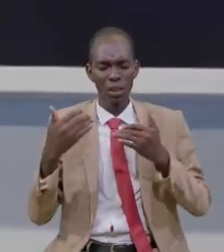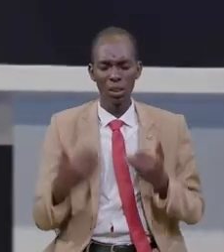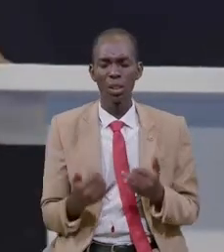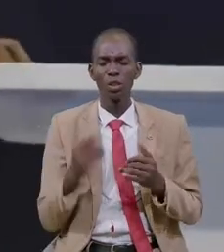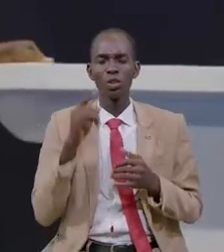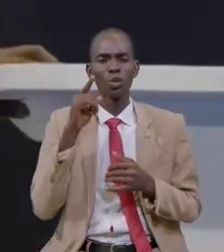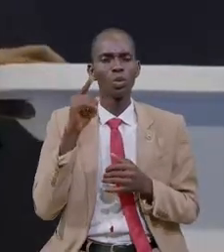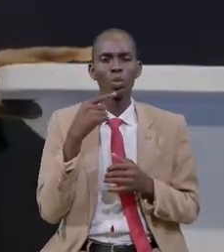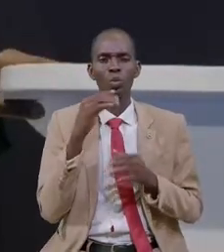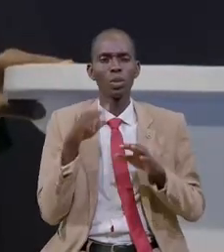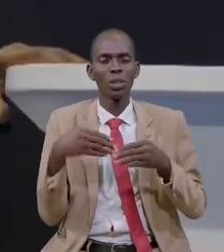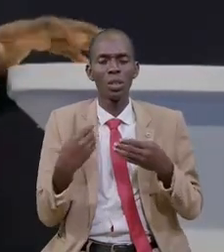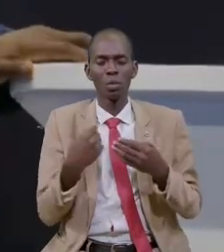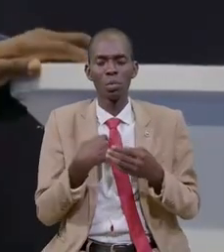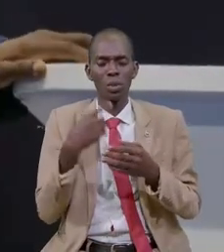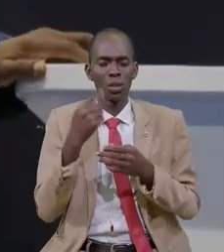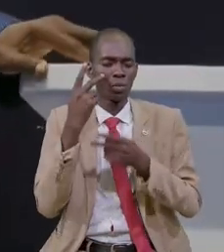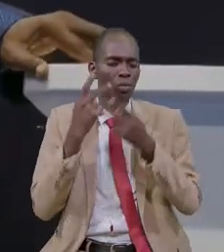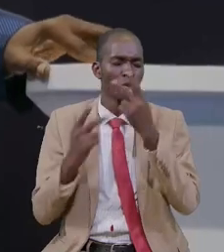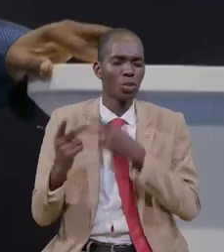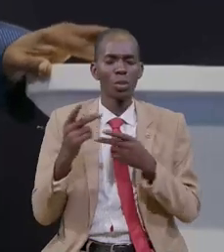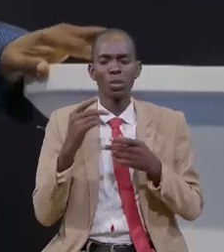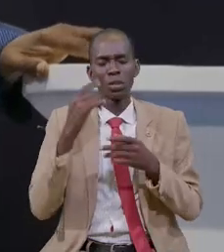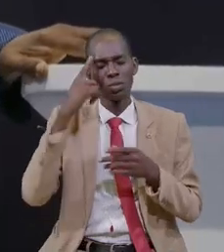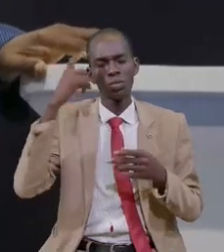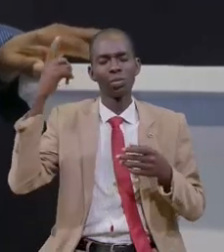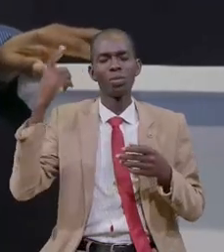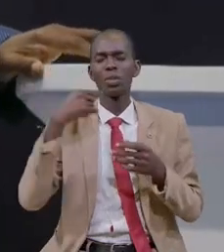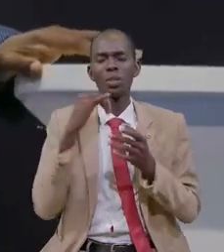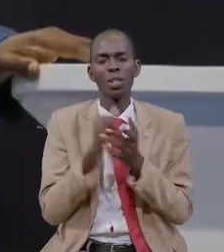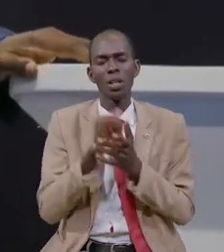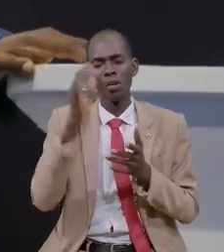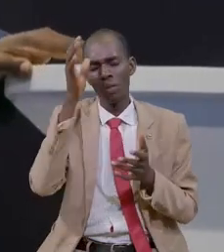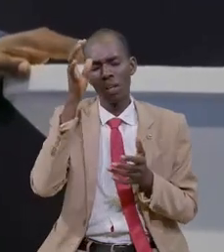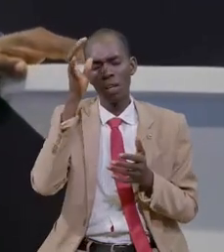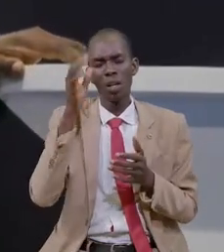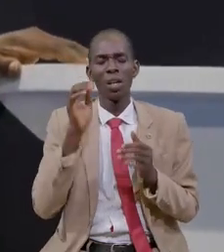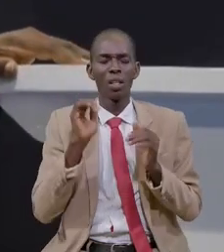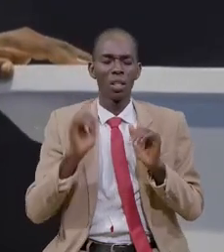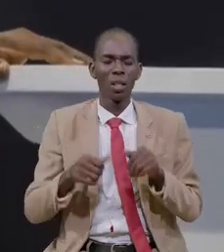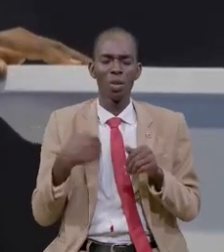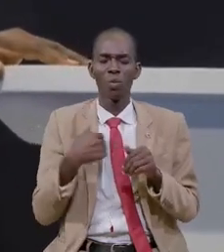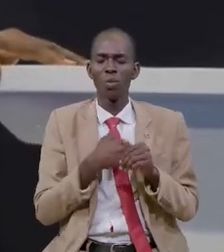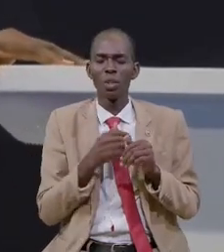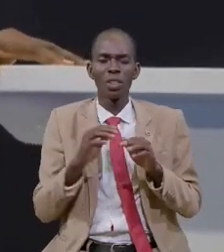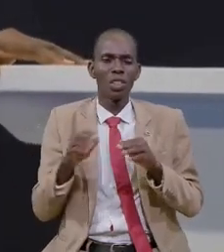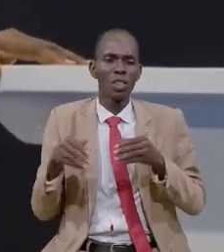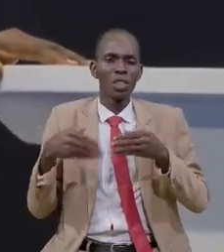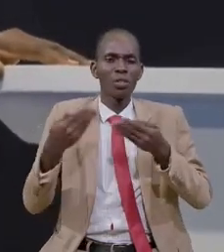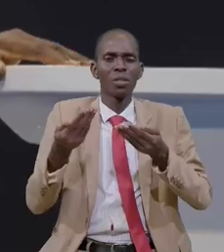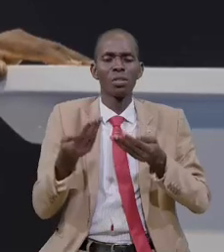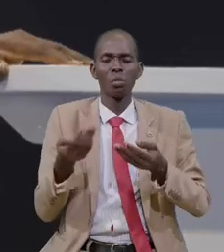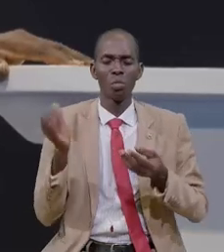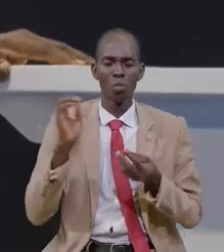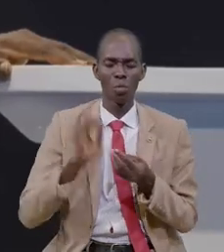qui a donné ce rêve, il s'intéresse et dit, Père, est-ce que nous pouvons lui donner 15 années de plus